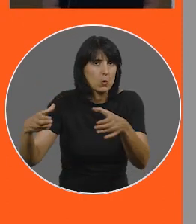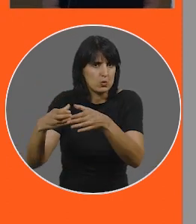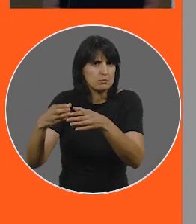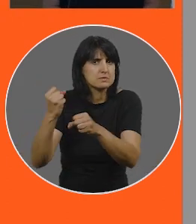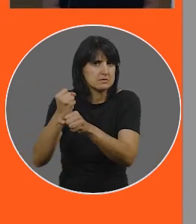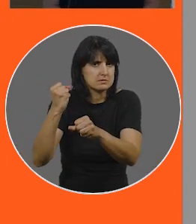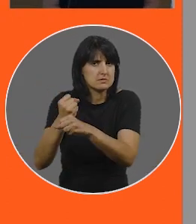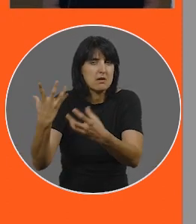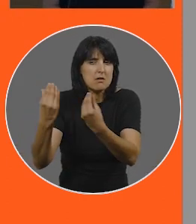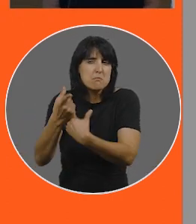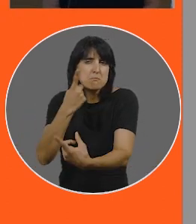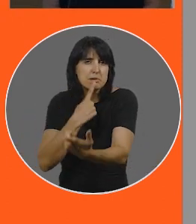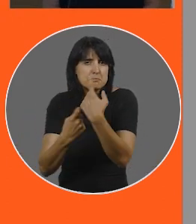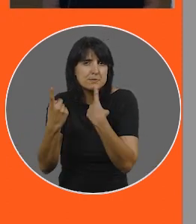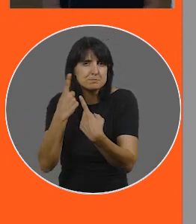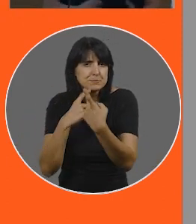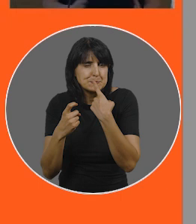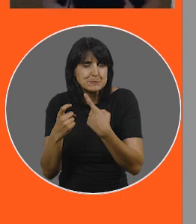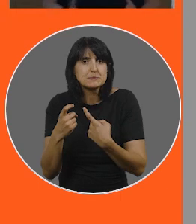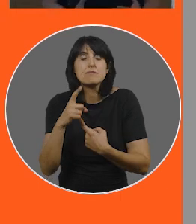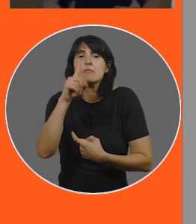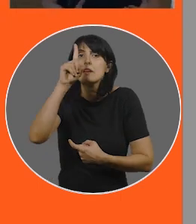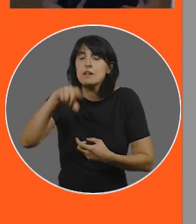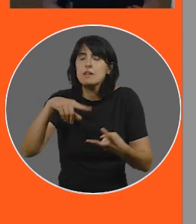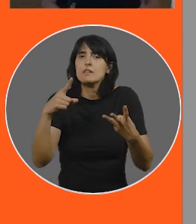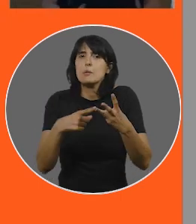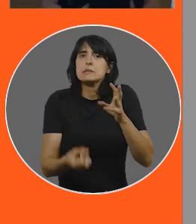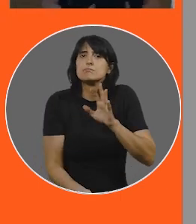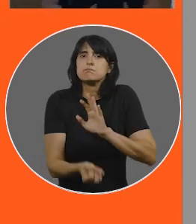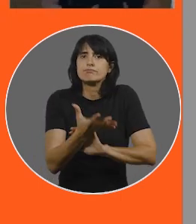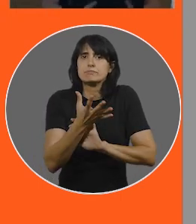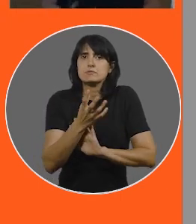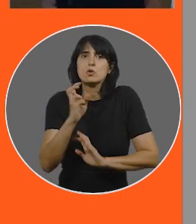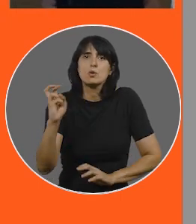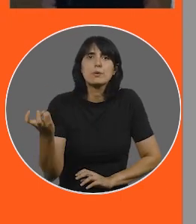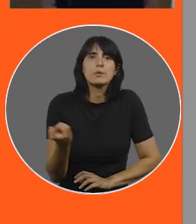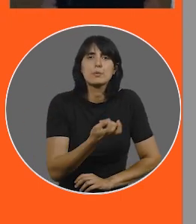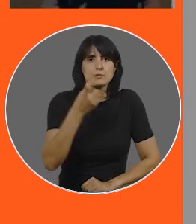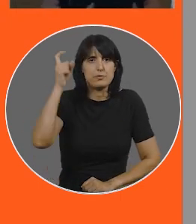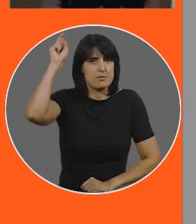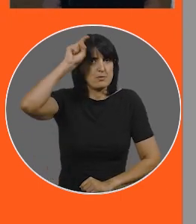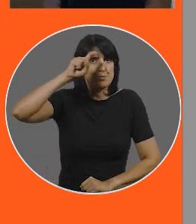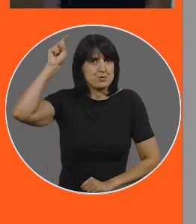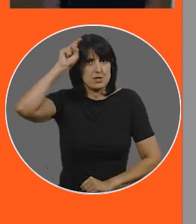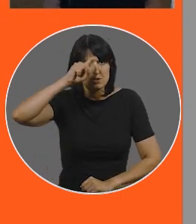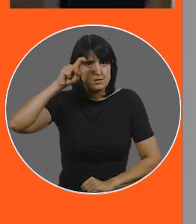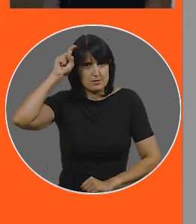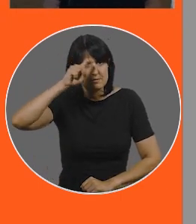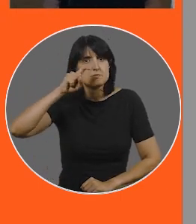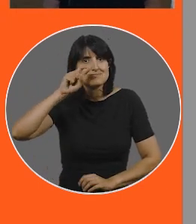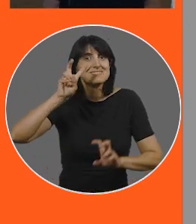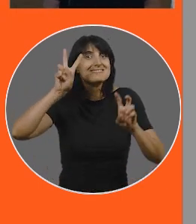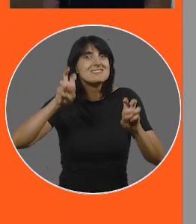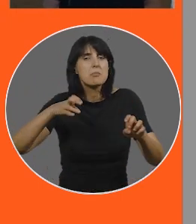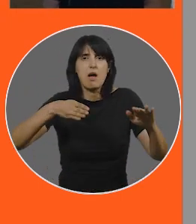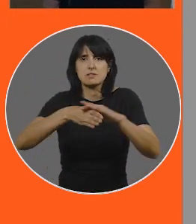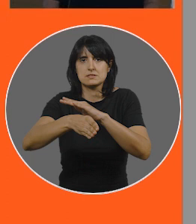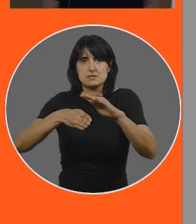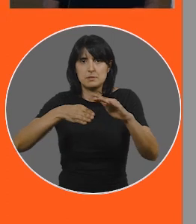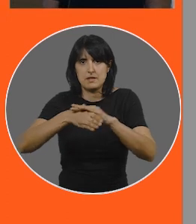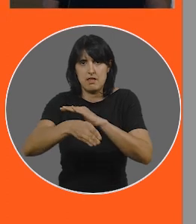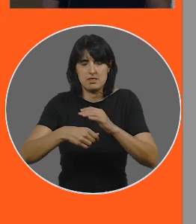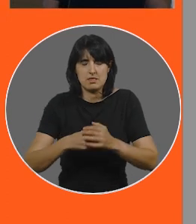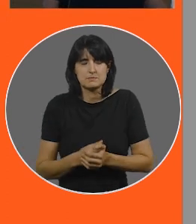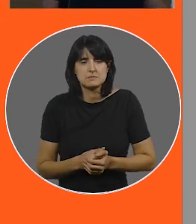grups focals, i també desenvolupem el que serien recursos docents a l'entorn de